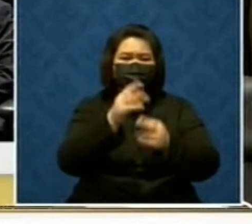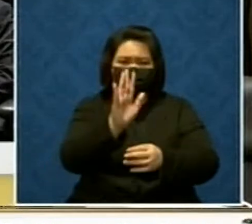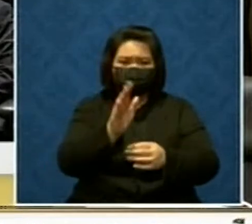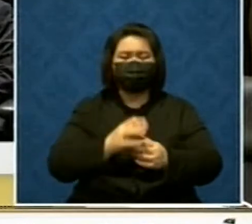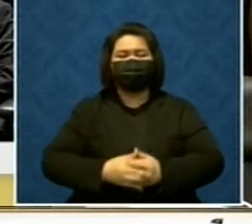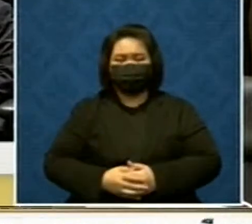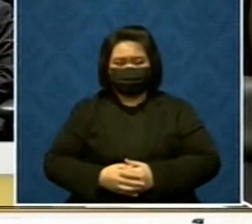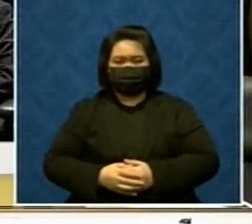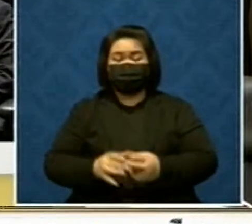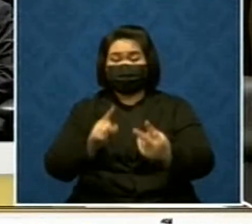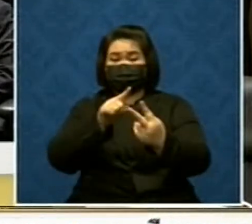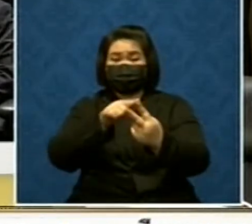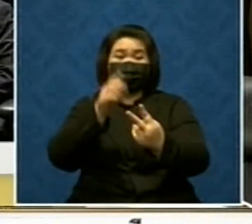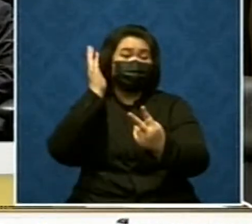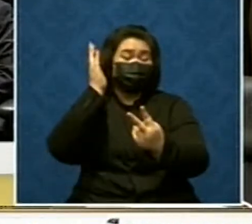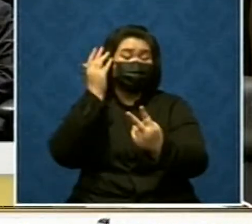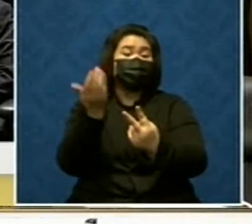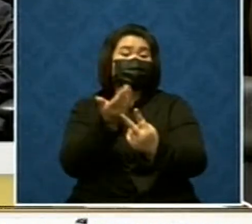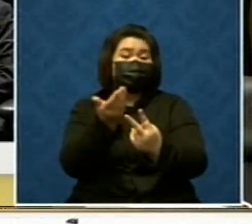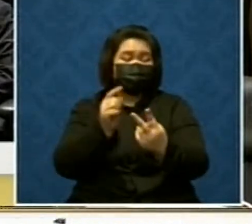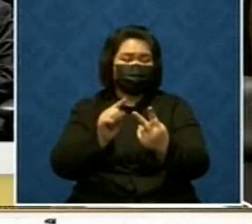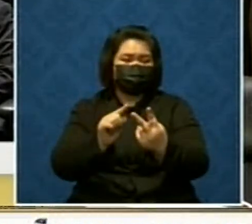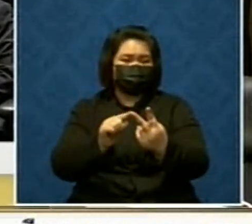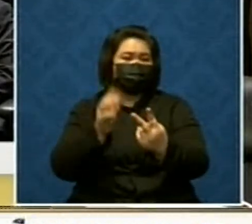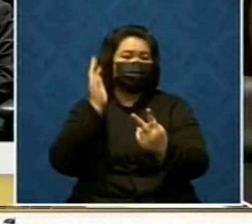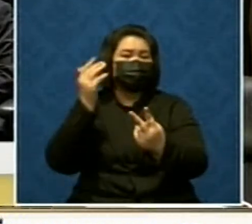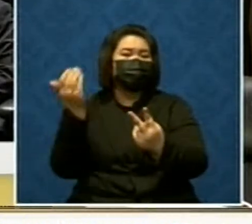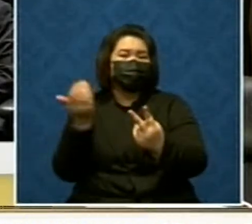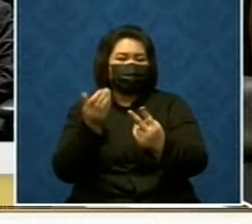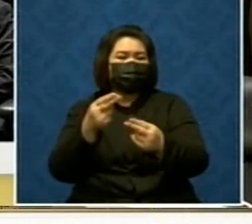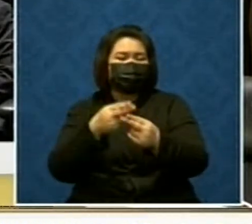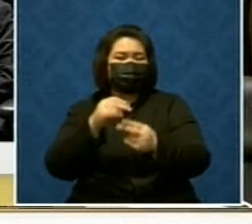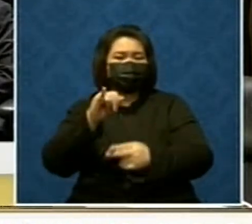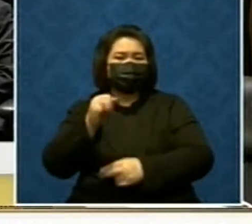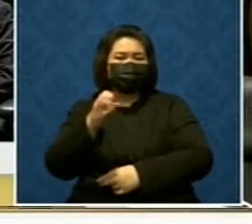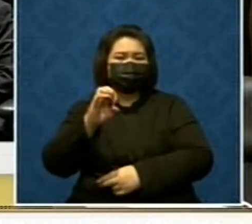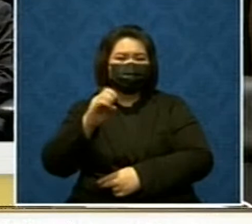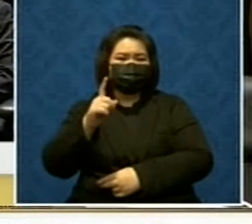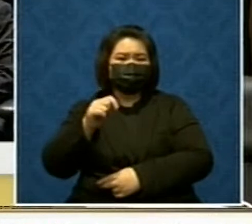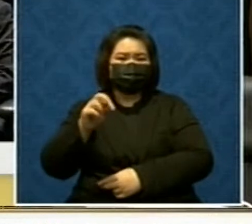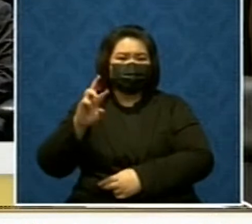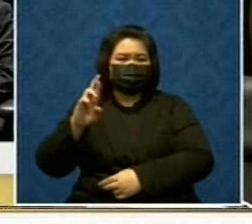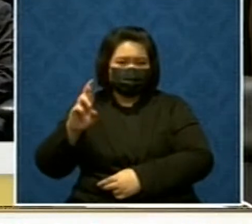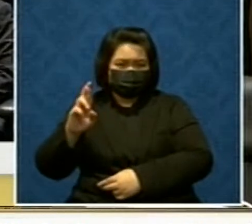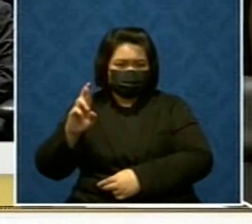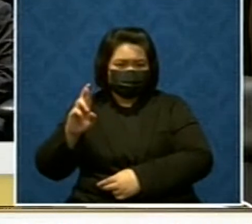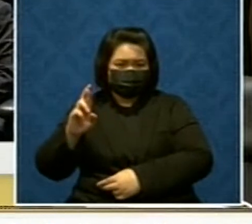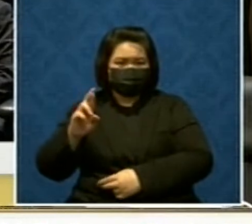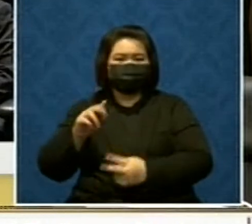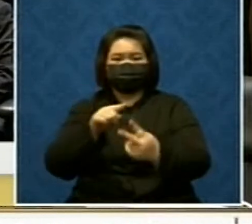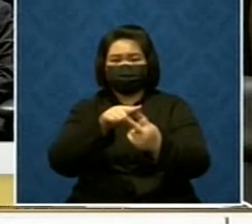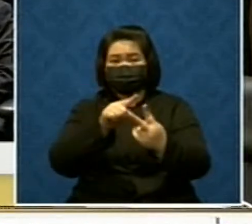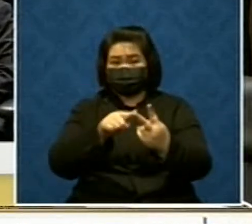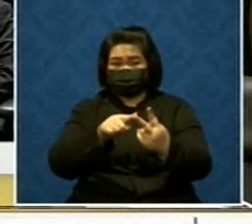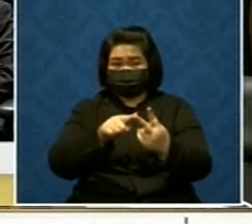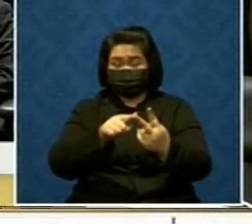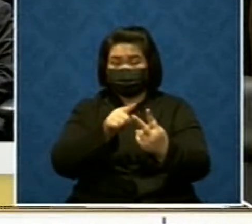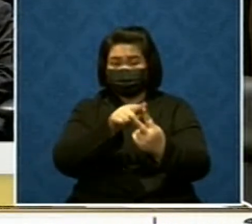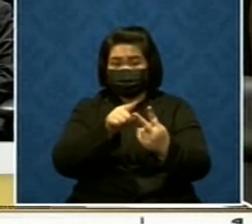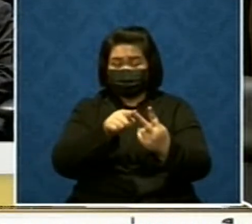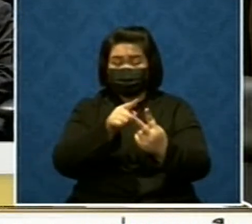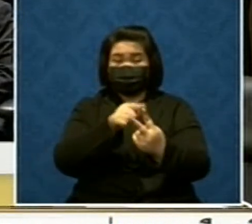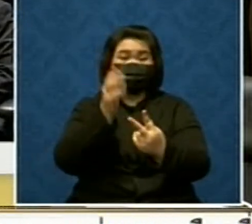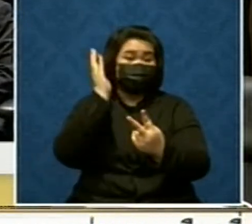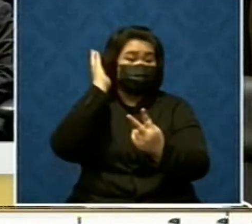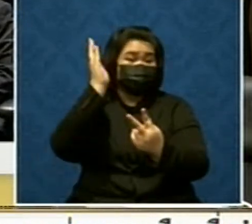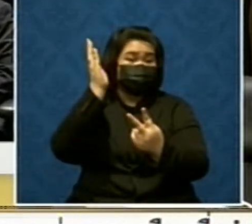นเป็นผู้หญิงลูกสาวชื่อจิตปรารถนานามสกุลไม่บอกคน